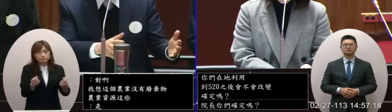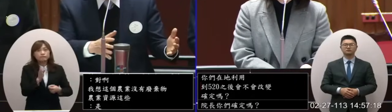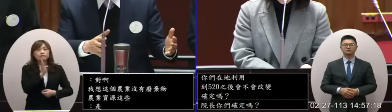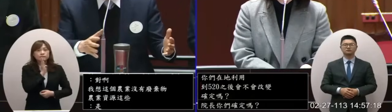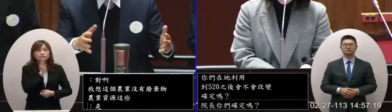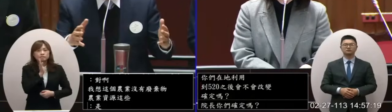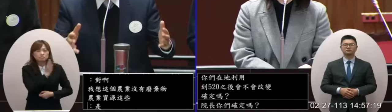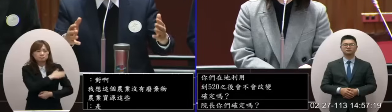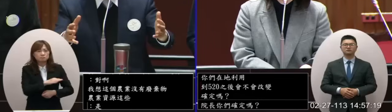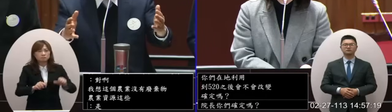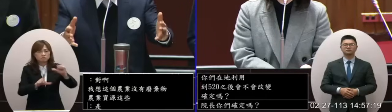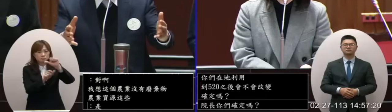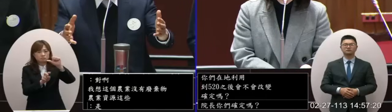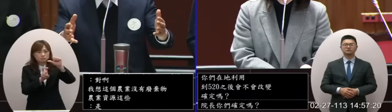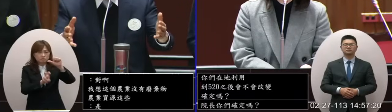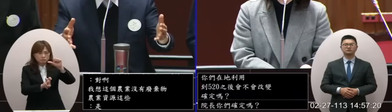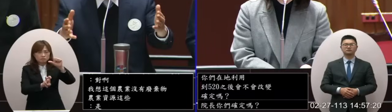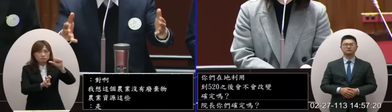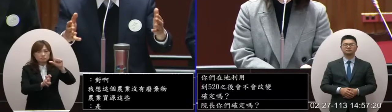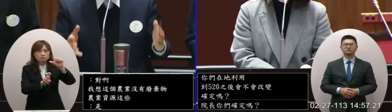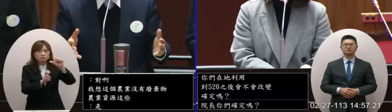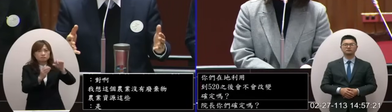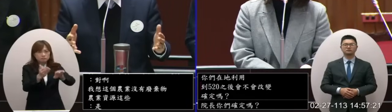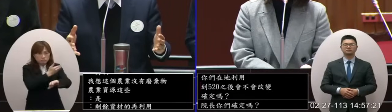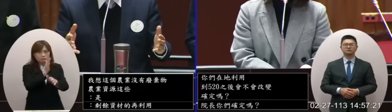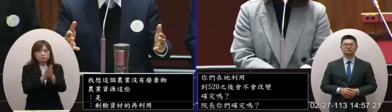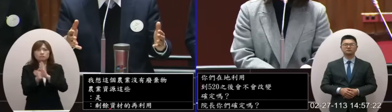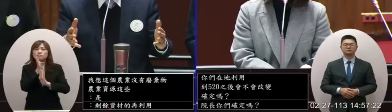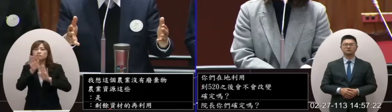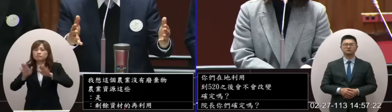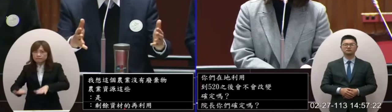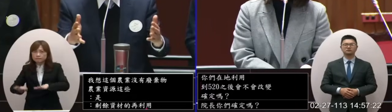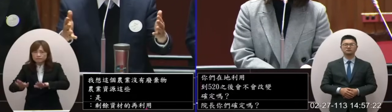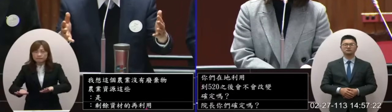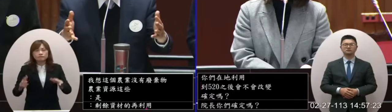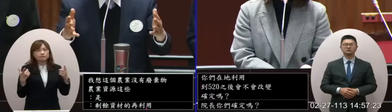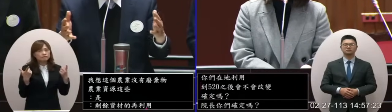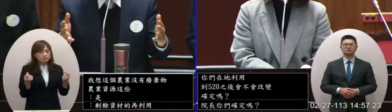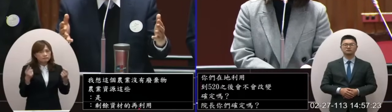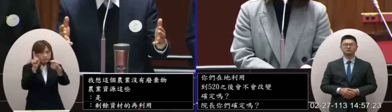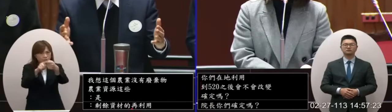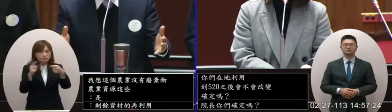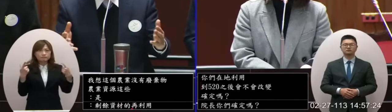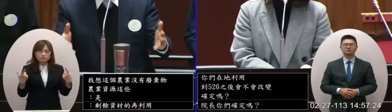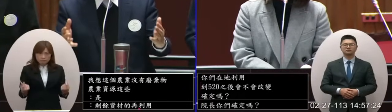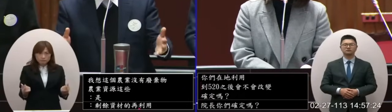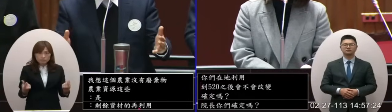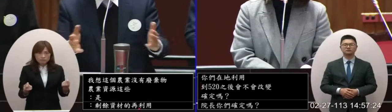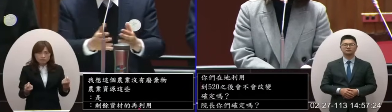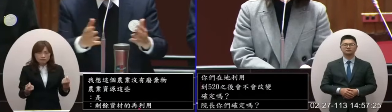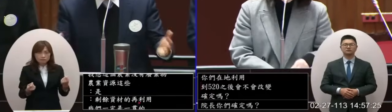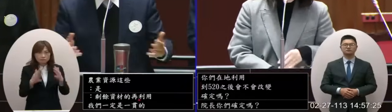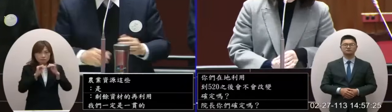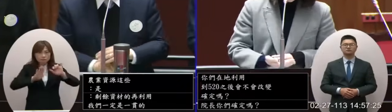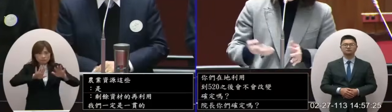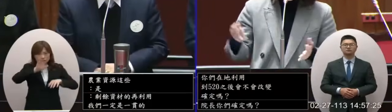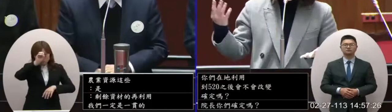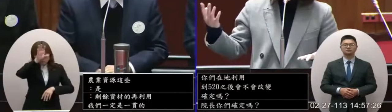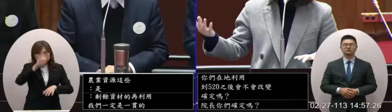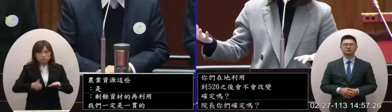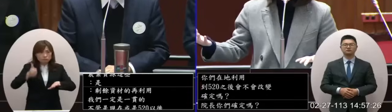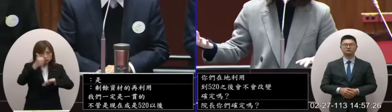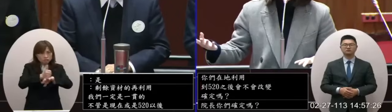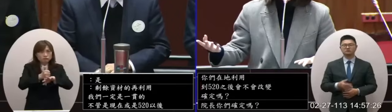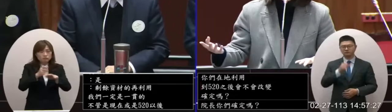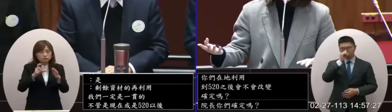或者520以后，当然是因为还是仍然同一个政党在执政嘛，怎么会可能